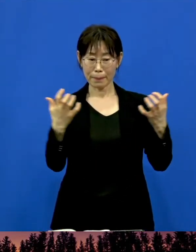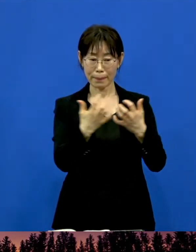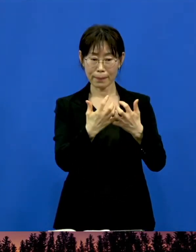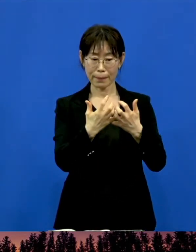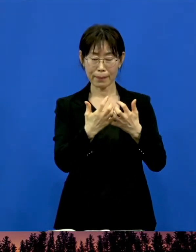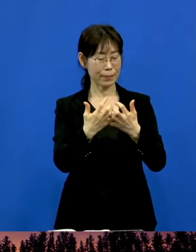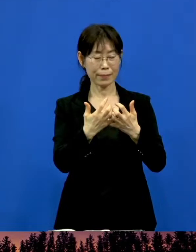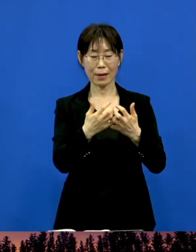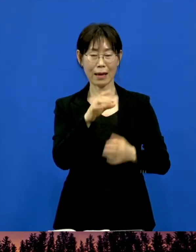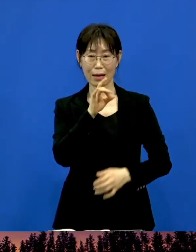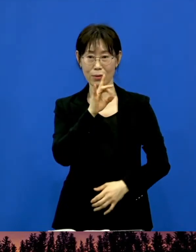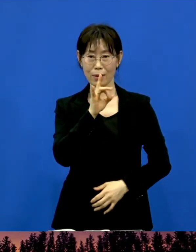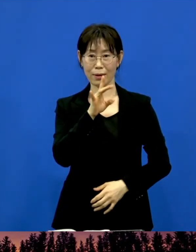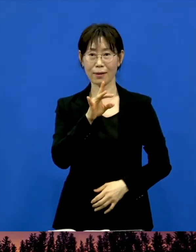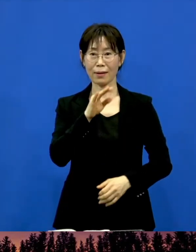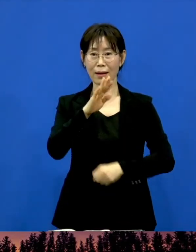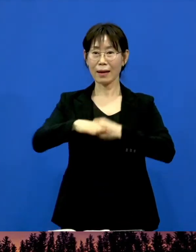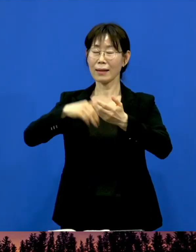만나야 되는 것입니다.